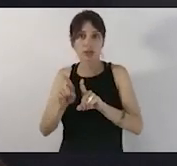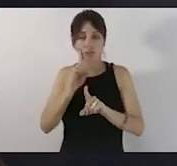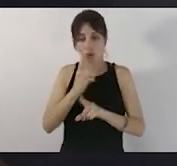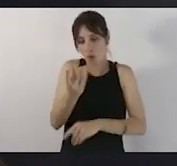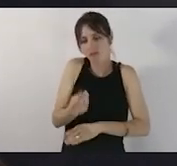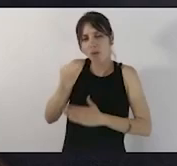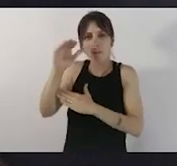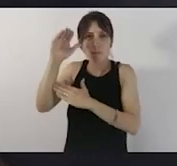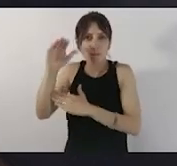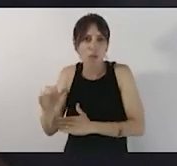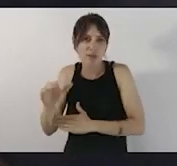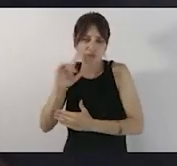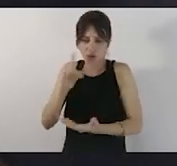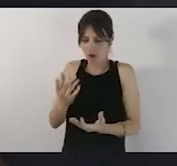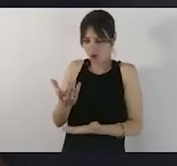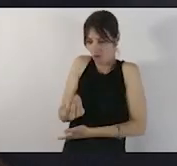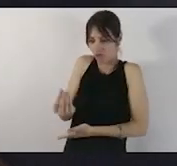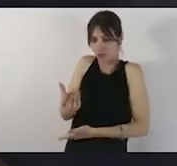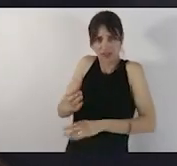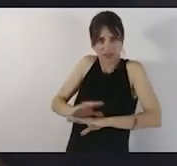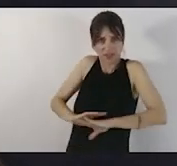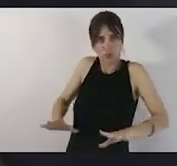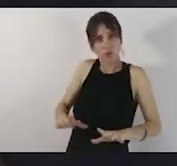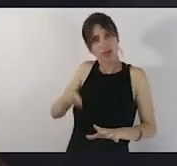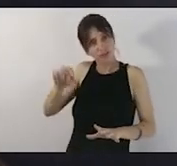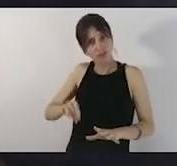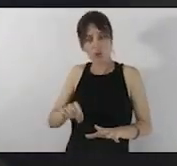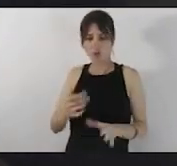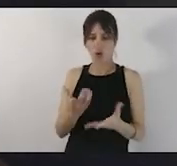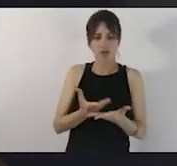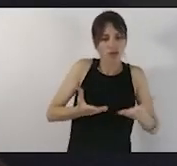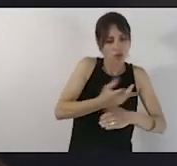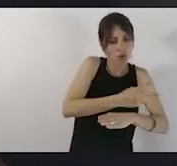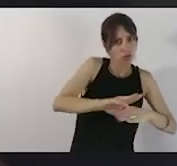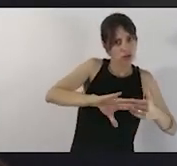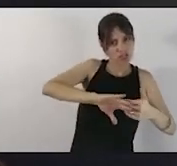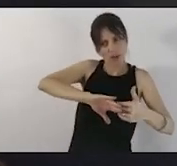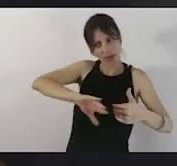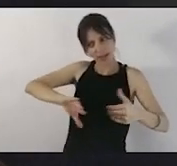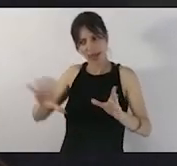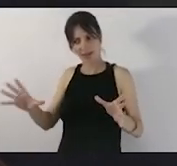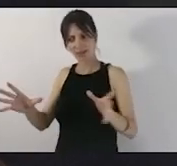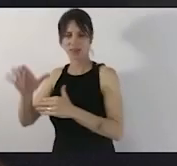des enfants et qui ont besoin d'être mis en dehors du danger.